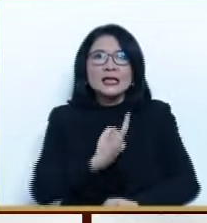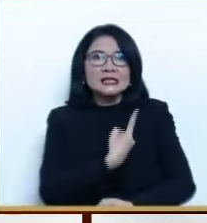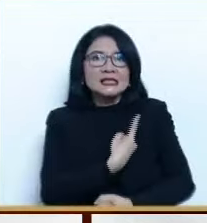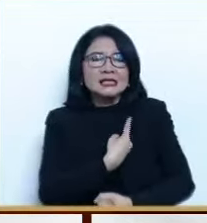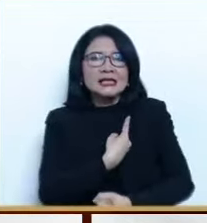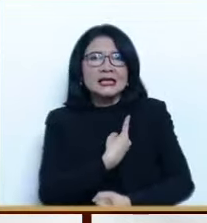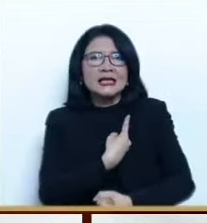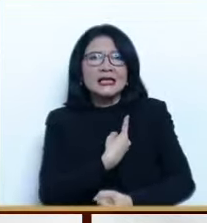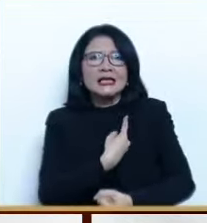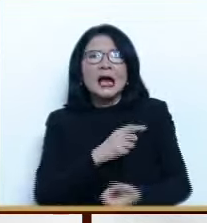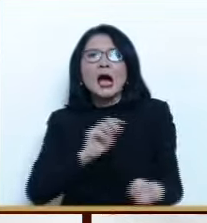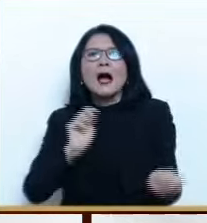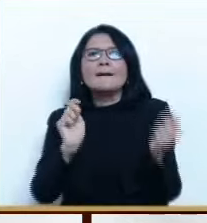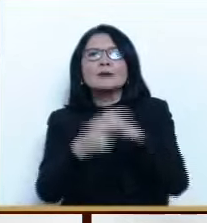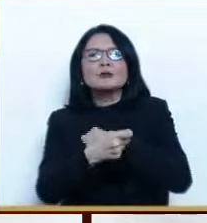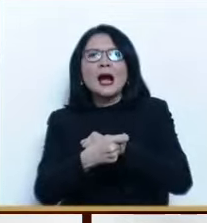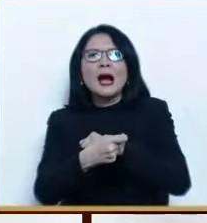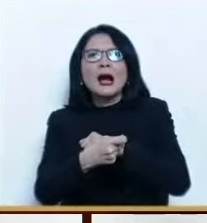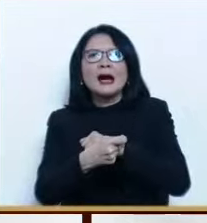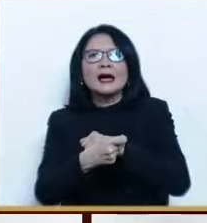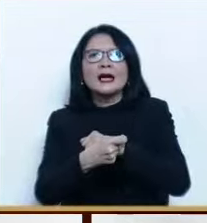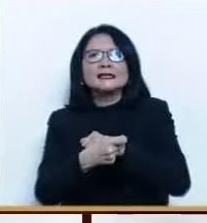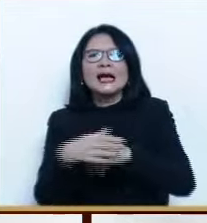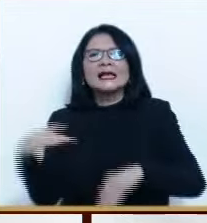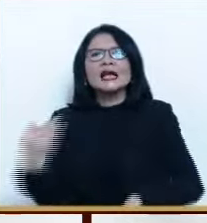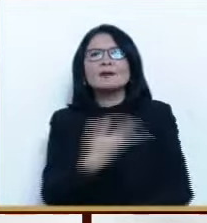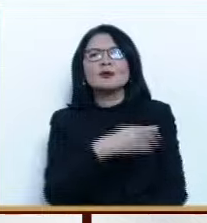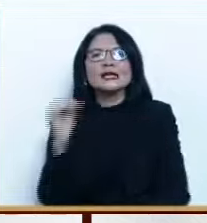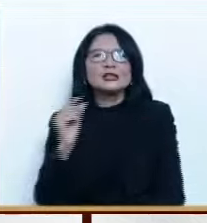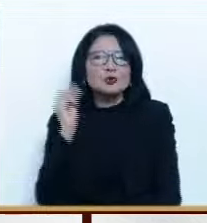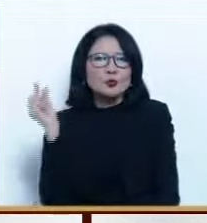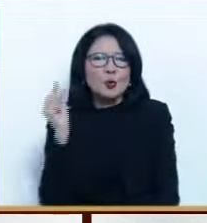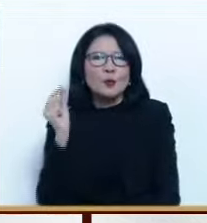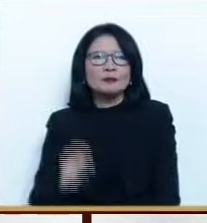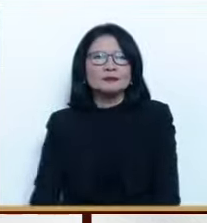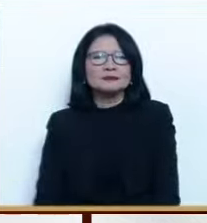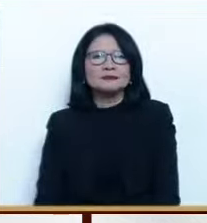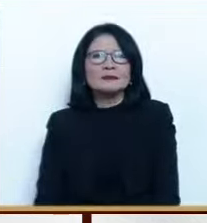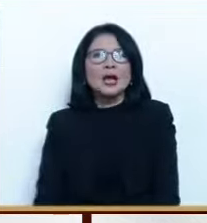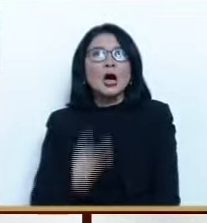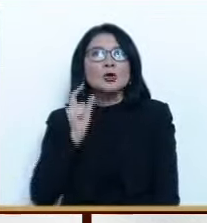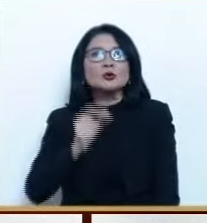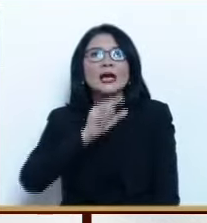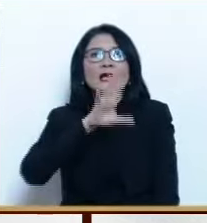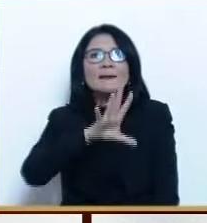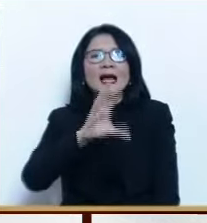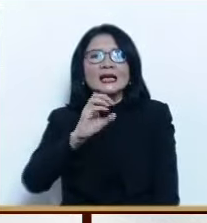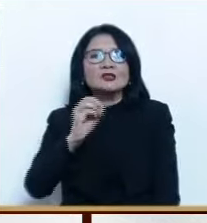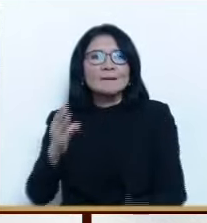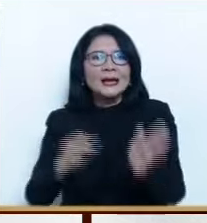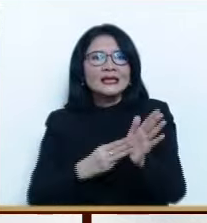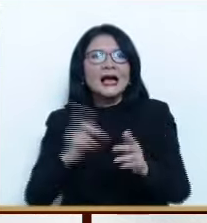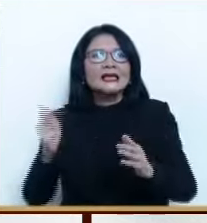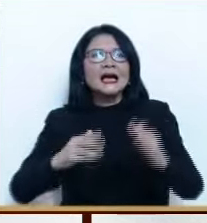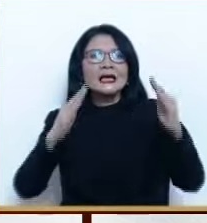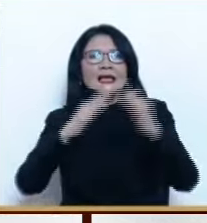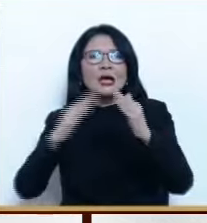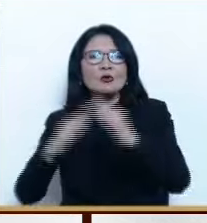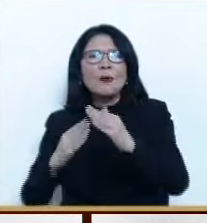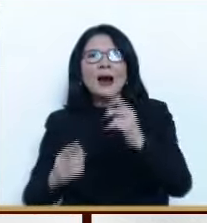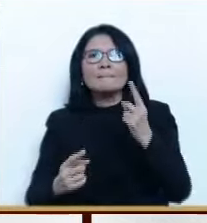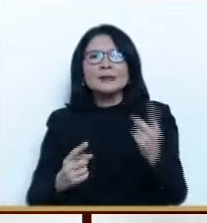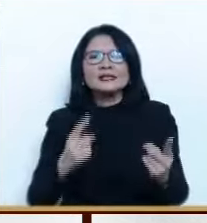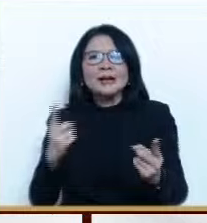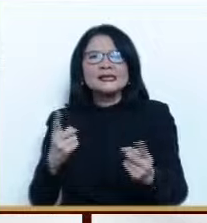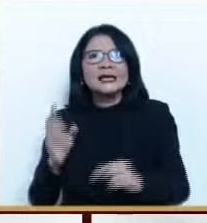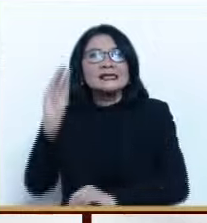pribadi menjadi mengendarai transportasi umum untuk 500 m dari rumah masing-masing yang tinggal di